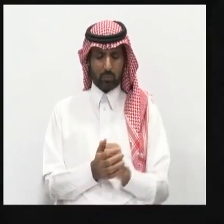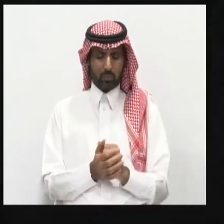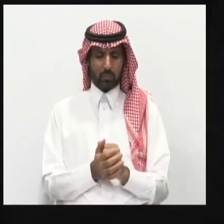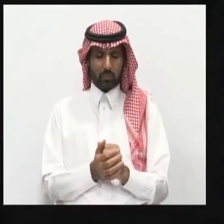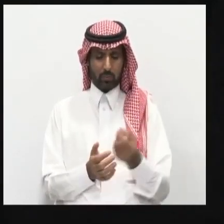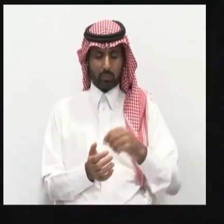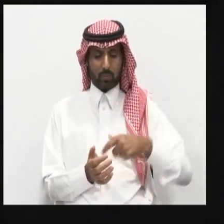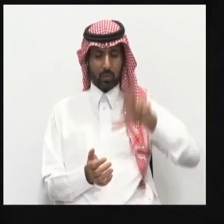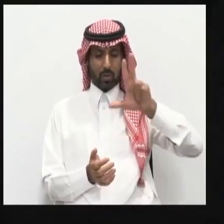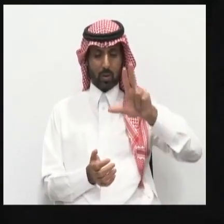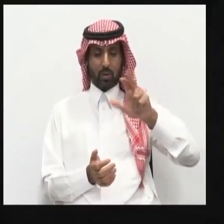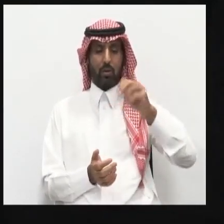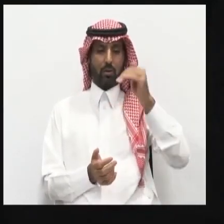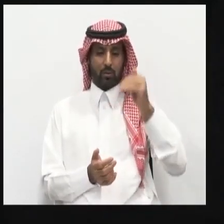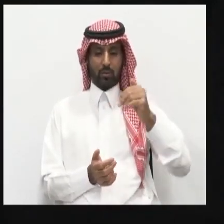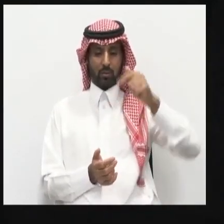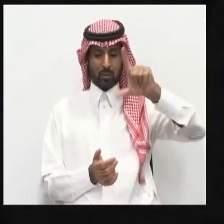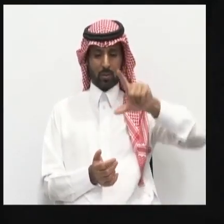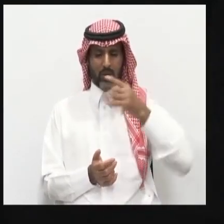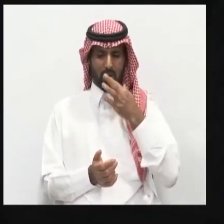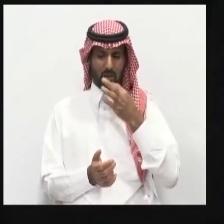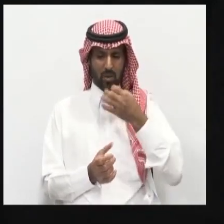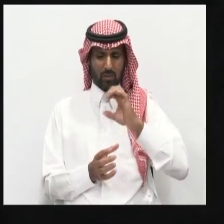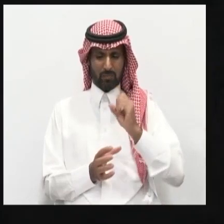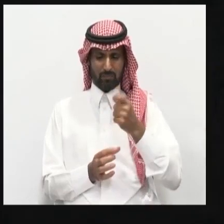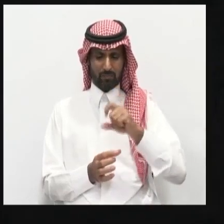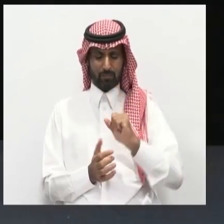من الخل نضع كميه قليله من